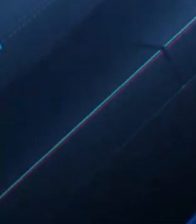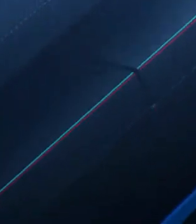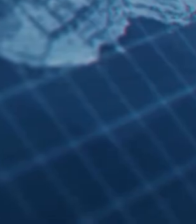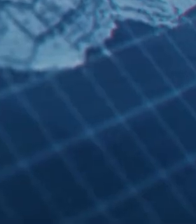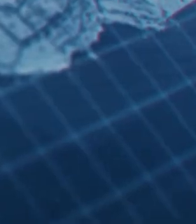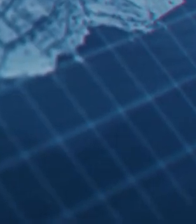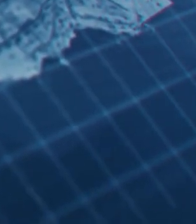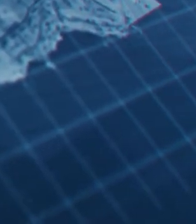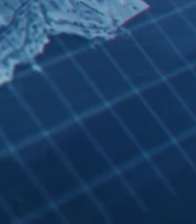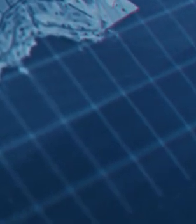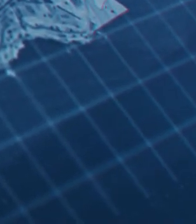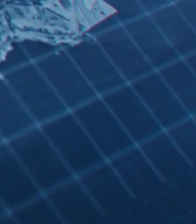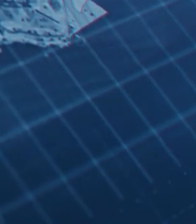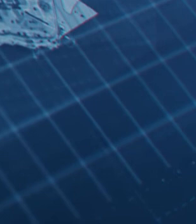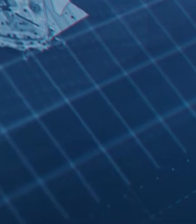Музика